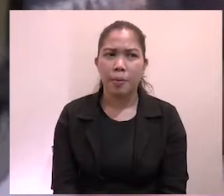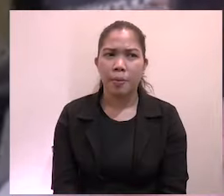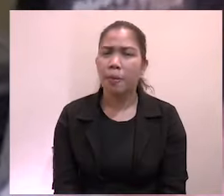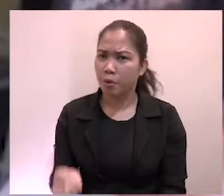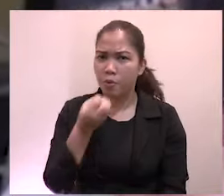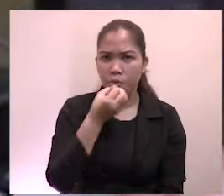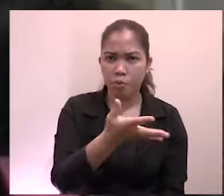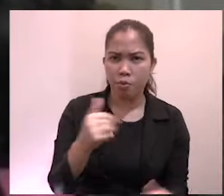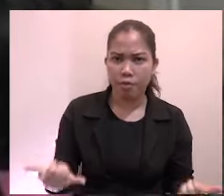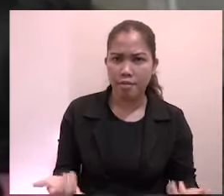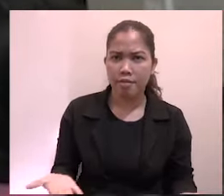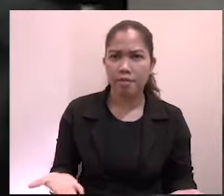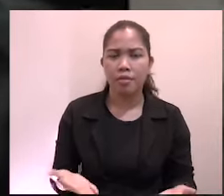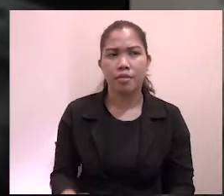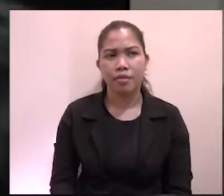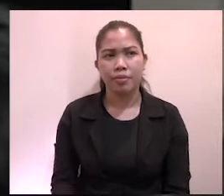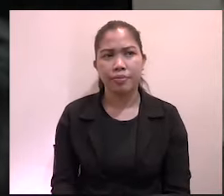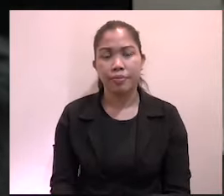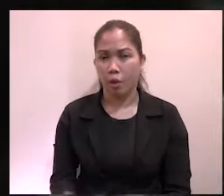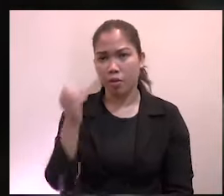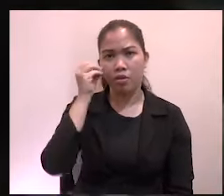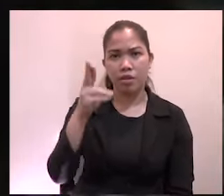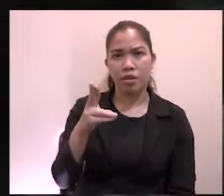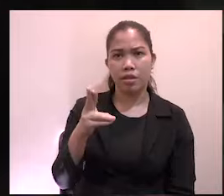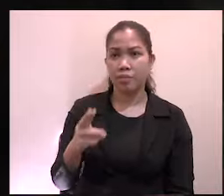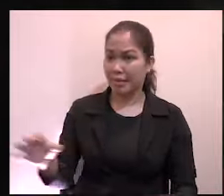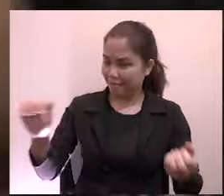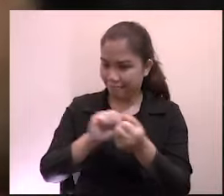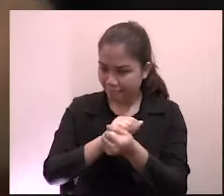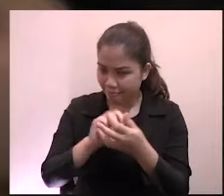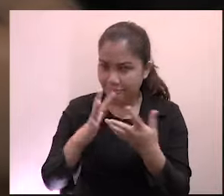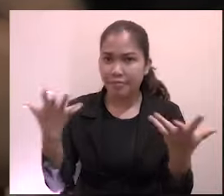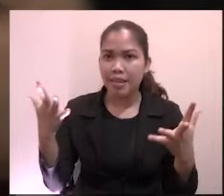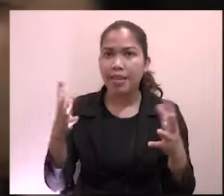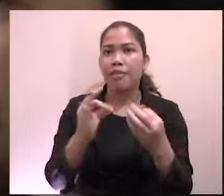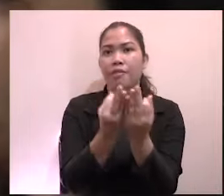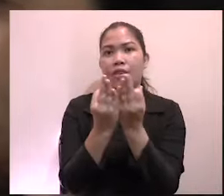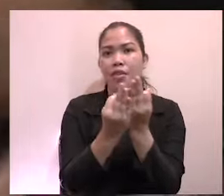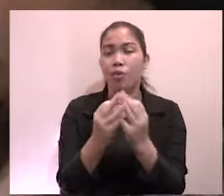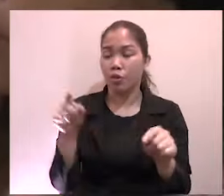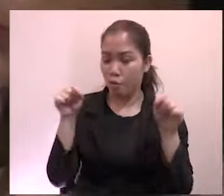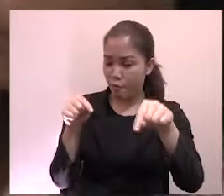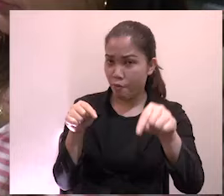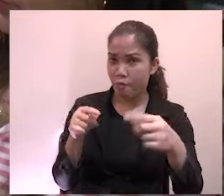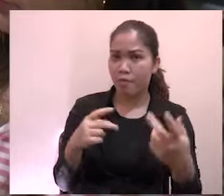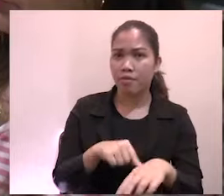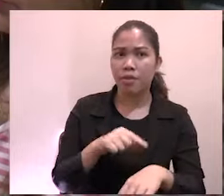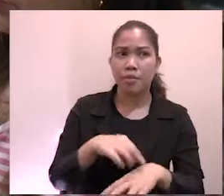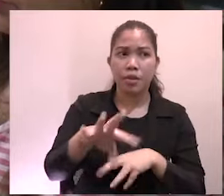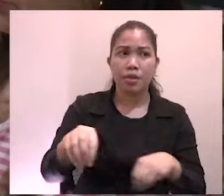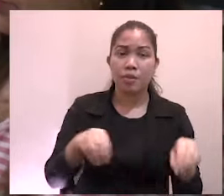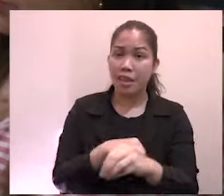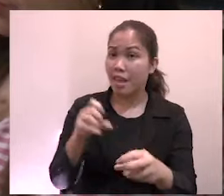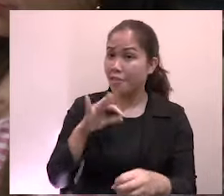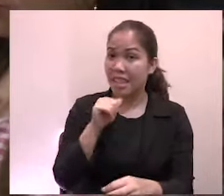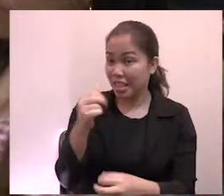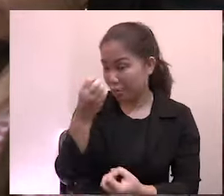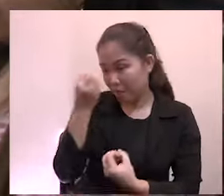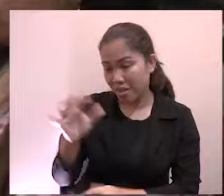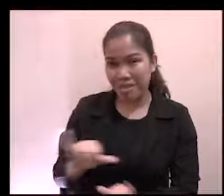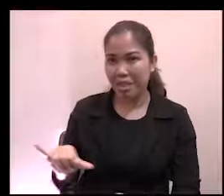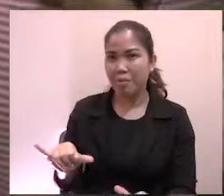sumbong niya agad ako dito. Sir, ayan na. I-delete niya yung Facebook. Ngayon, it's your turn. Ano kapalit? Dahil kapag hindi mo sinunod yung gusto niya,